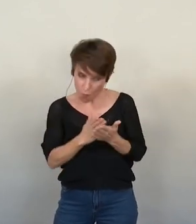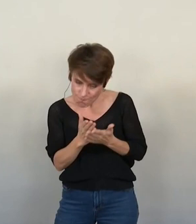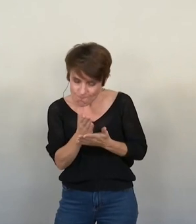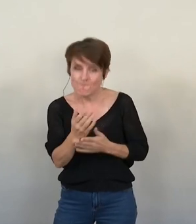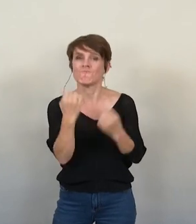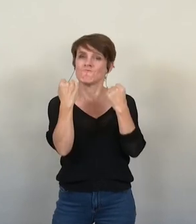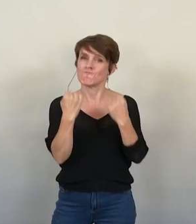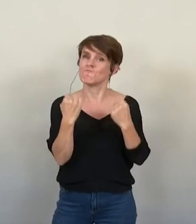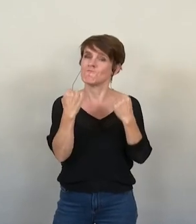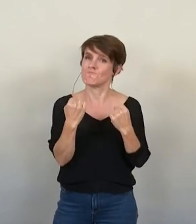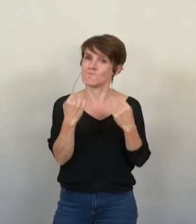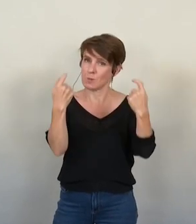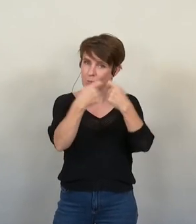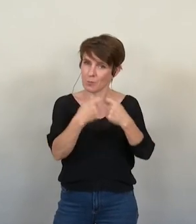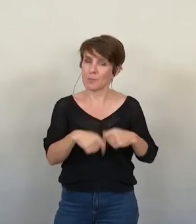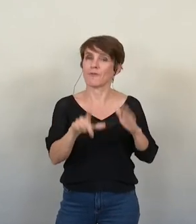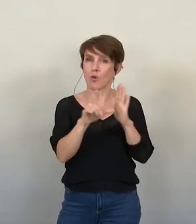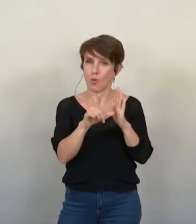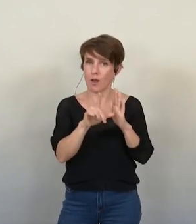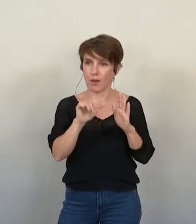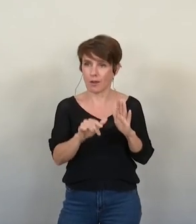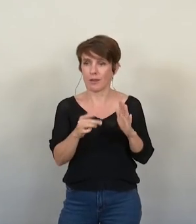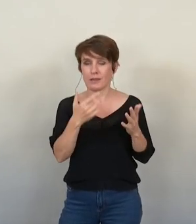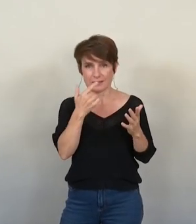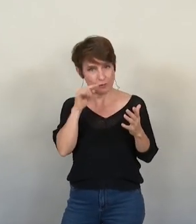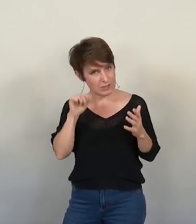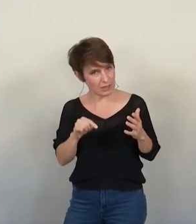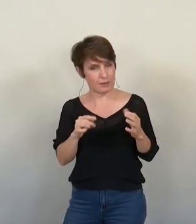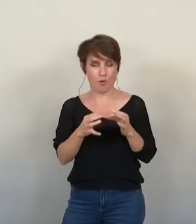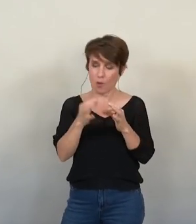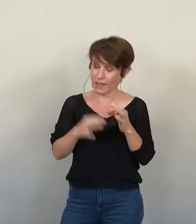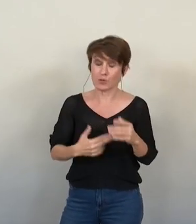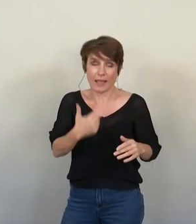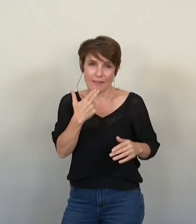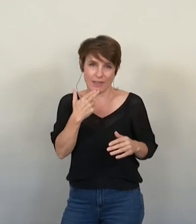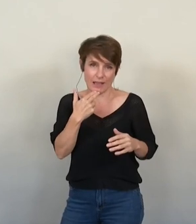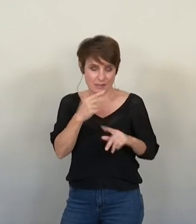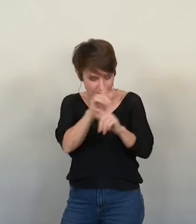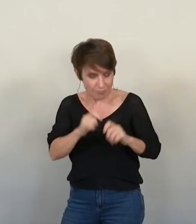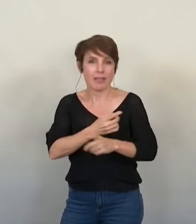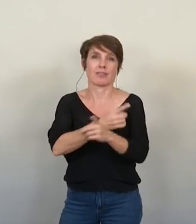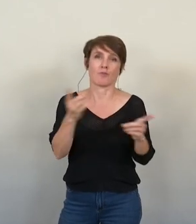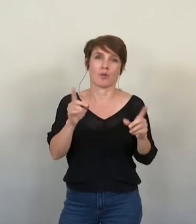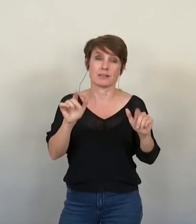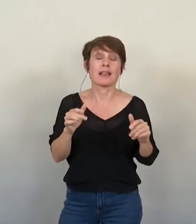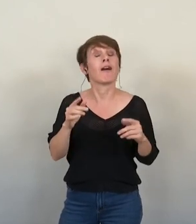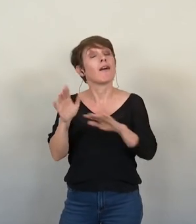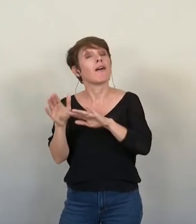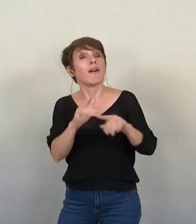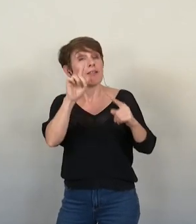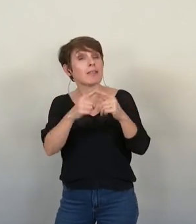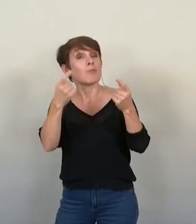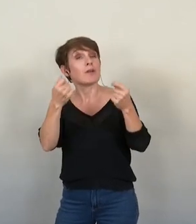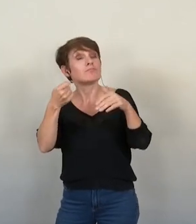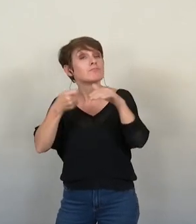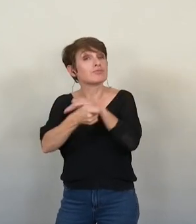juridiquement qu'il soit efficace démocratiquement et en tout cas sur les les questions financières